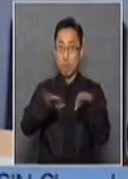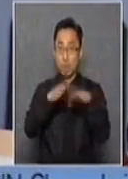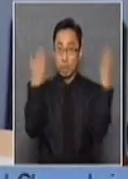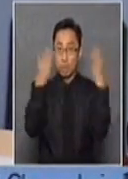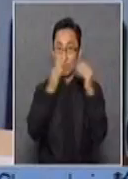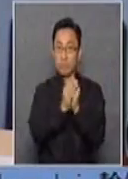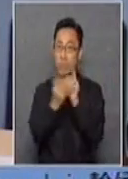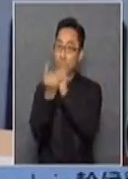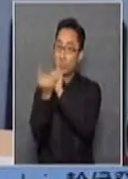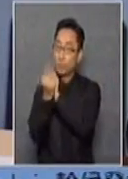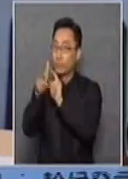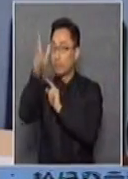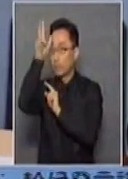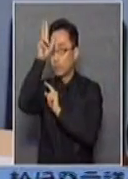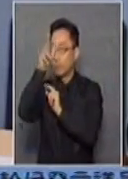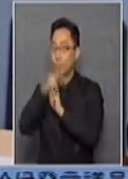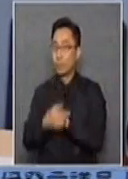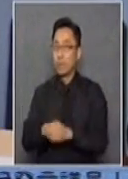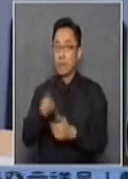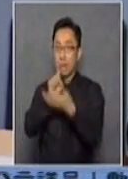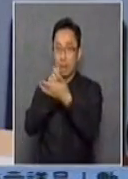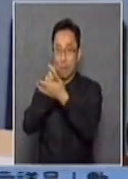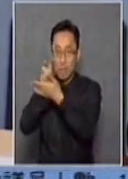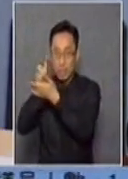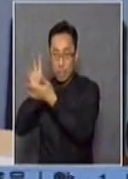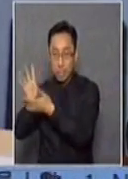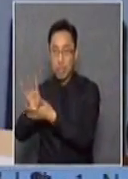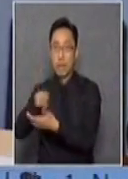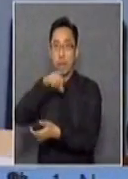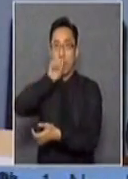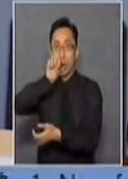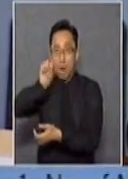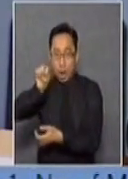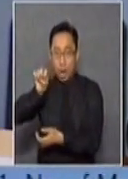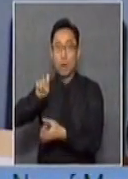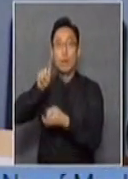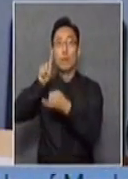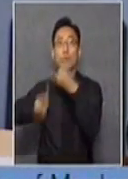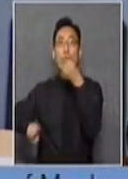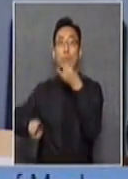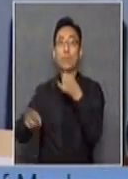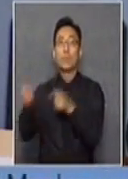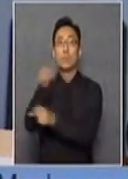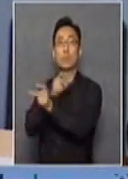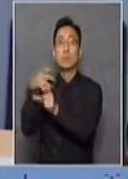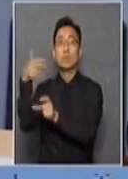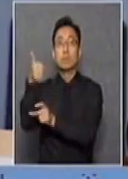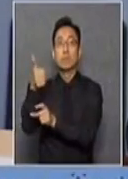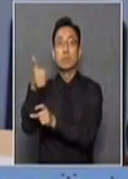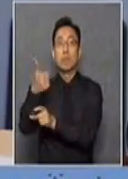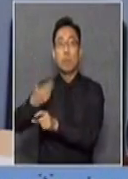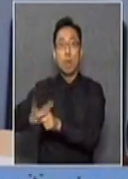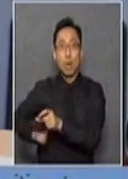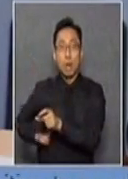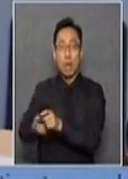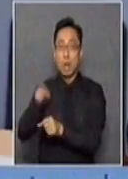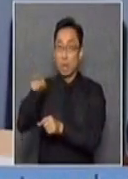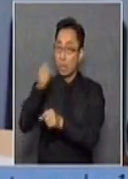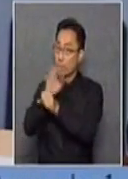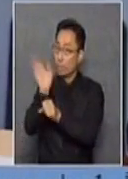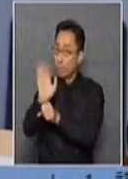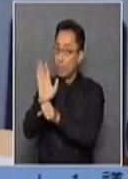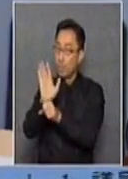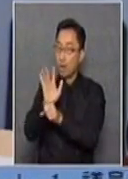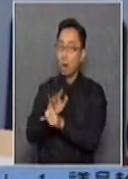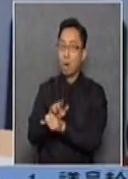一年不是跟他講，講到最後尾就是跟曾俊華講，如果你不做的話，我一定會找你麻